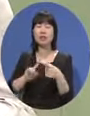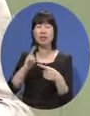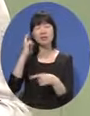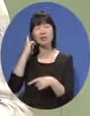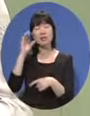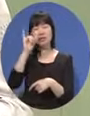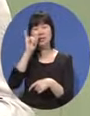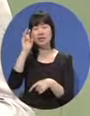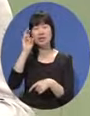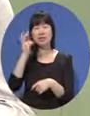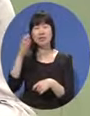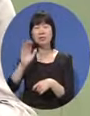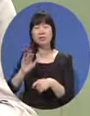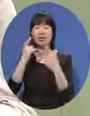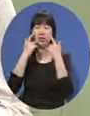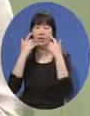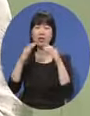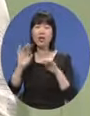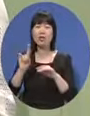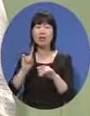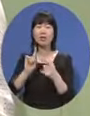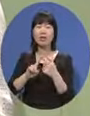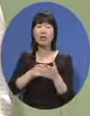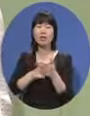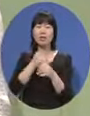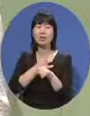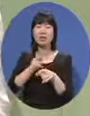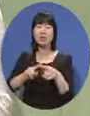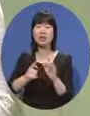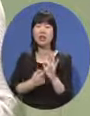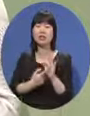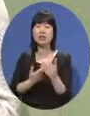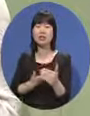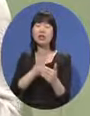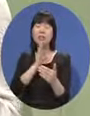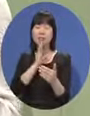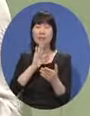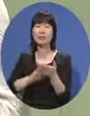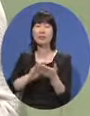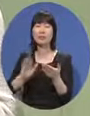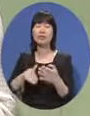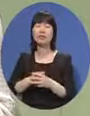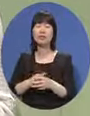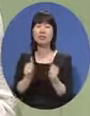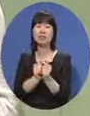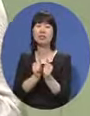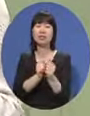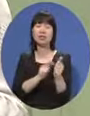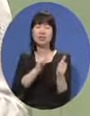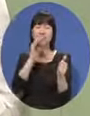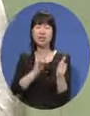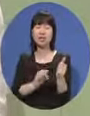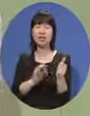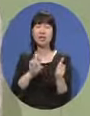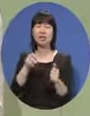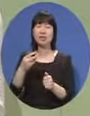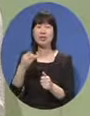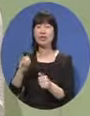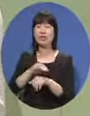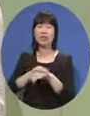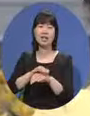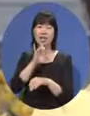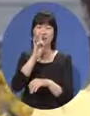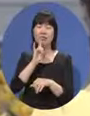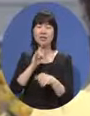들리긴 하겠지만 그래도 정확하게 어떤 걸 요구하는 지 알려 주시는 게 맞긴 맞아요 남자들은 요 이렇게 멀티가 잘 안